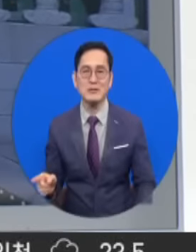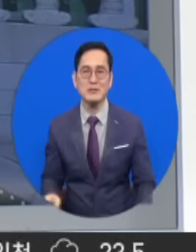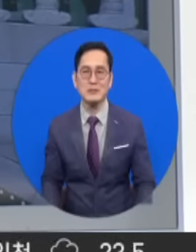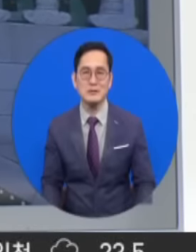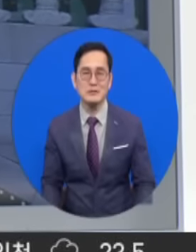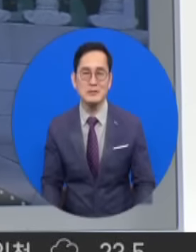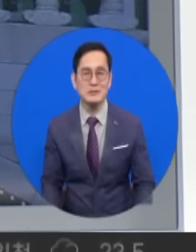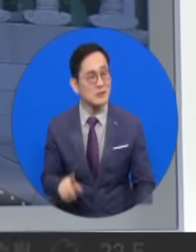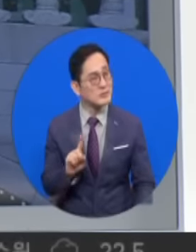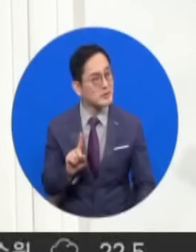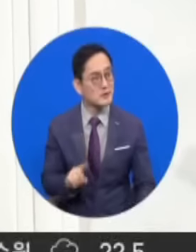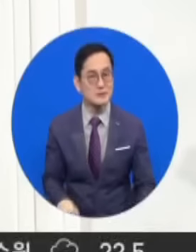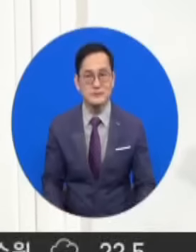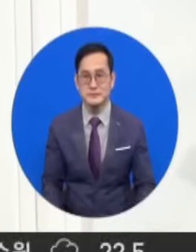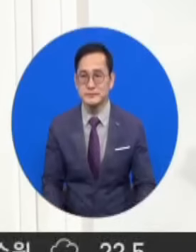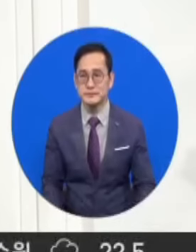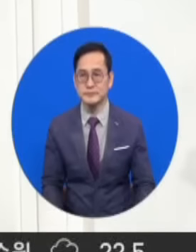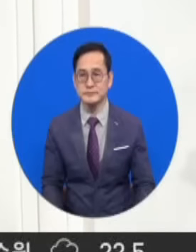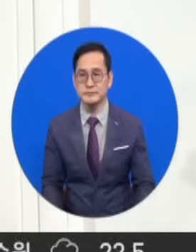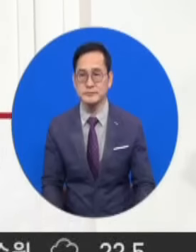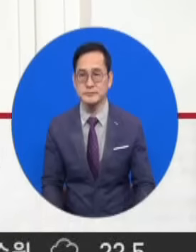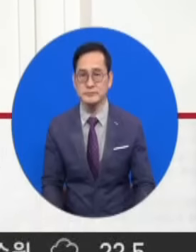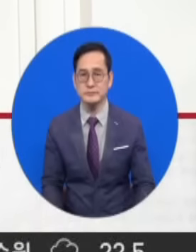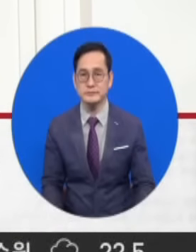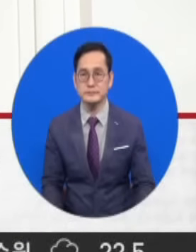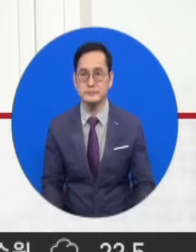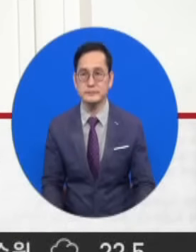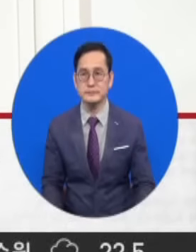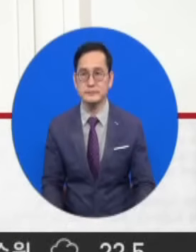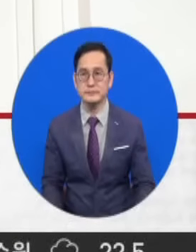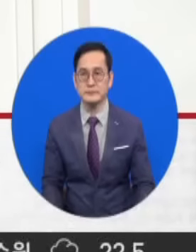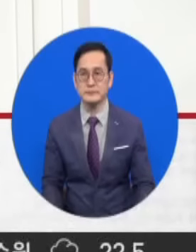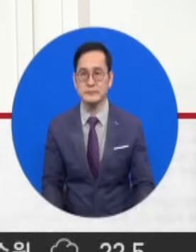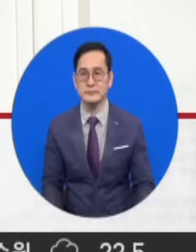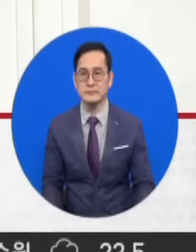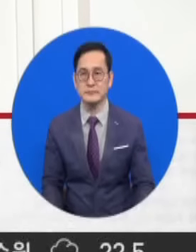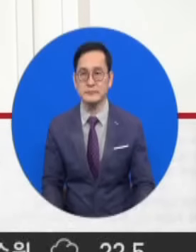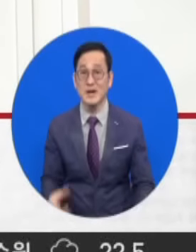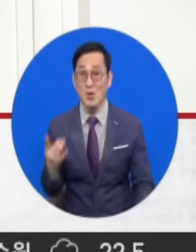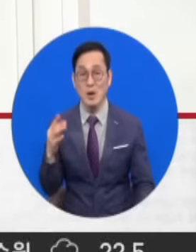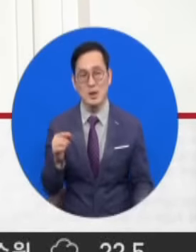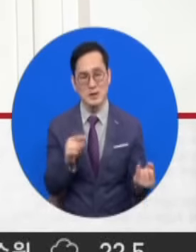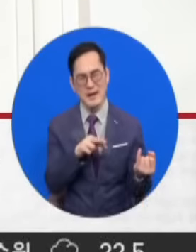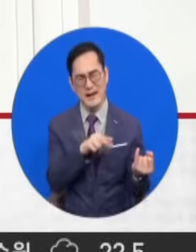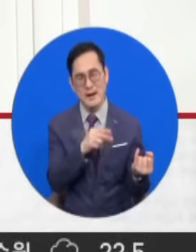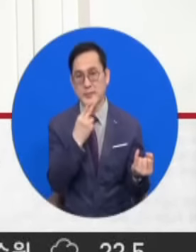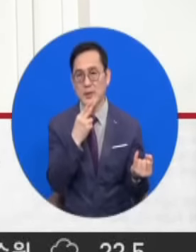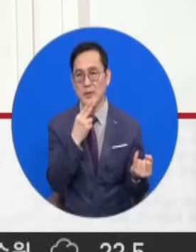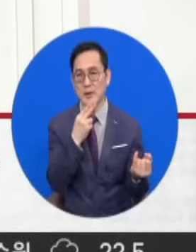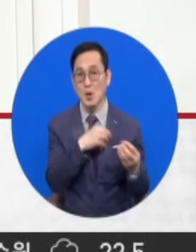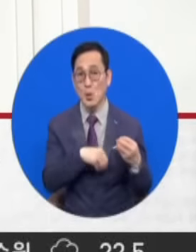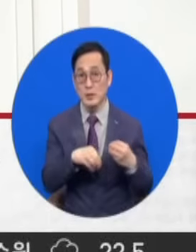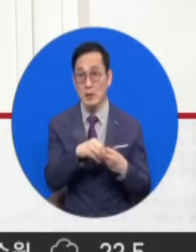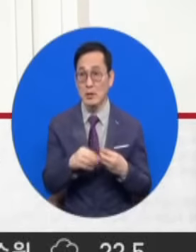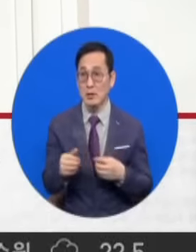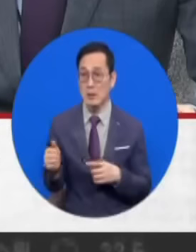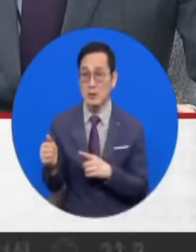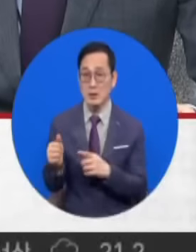맞습니다. 그러니까 이제 이 사건 같은 경우에는 원래는 그 무고한 50대 여성한테 뭔가 비판이 쏟아져야 되는데 50대 여성이 아니라 오히려